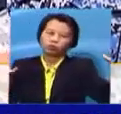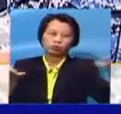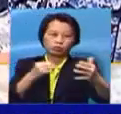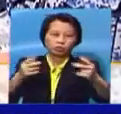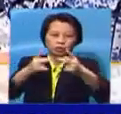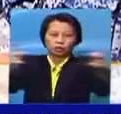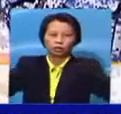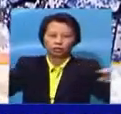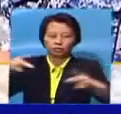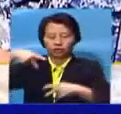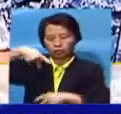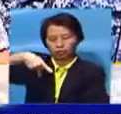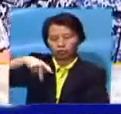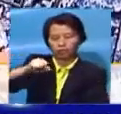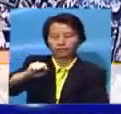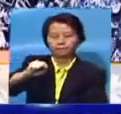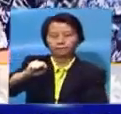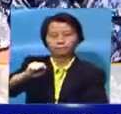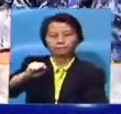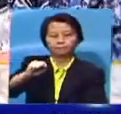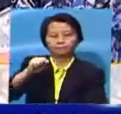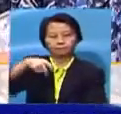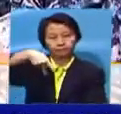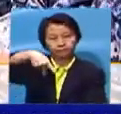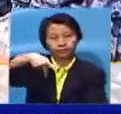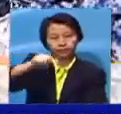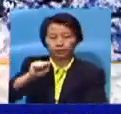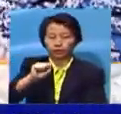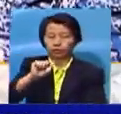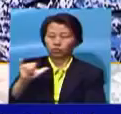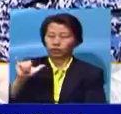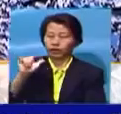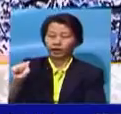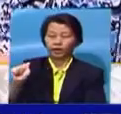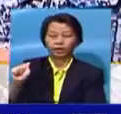kawasan paya kan di sini water table dia